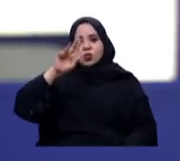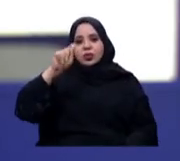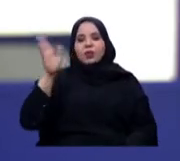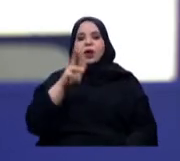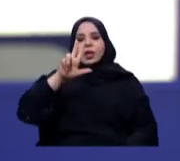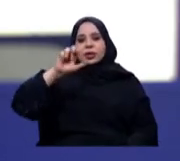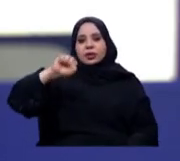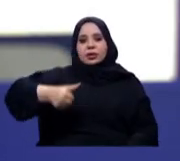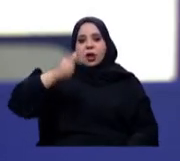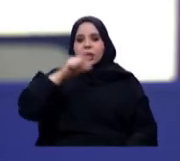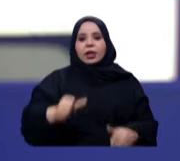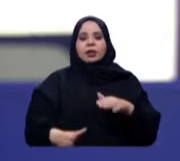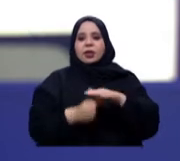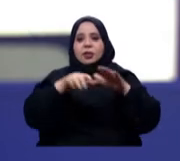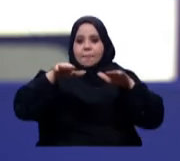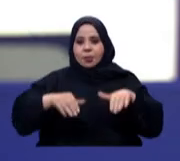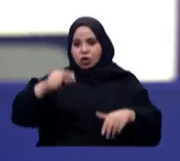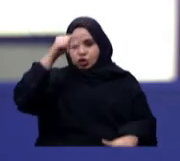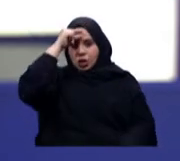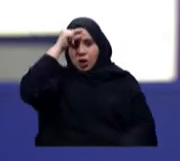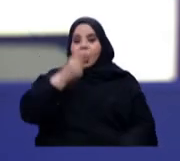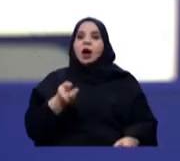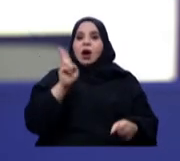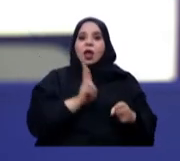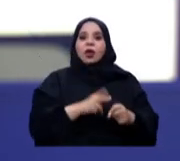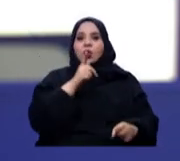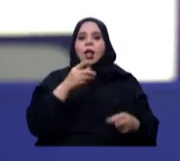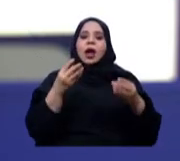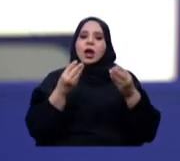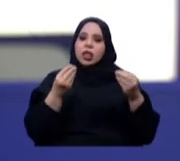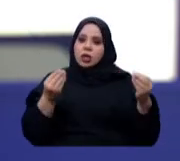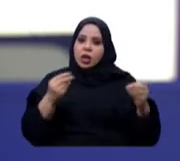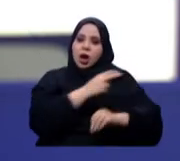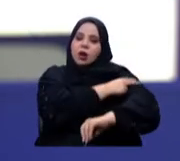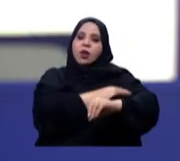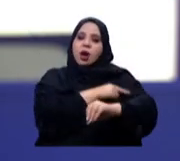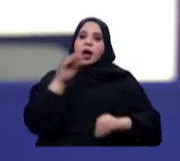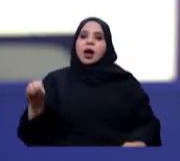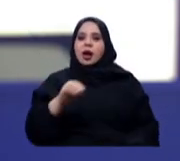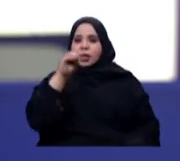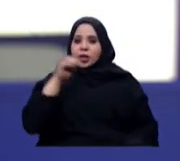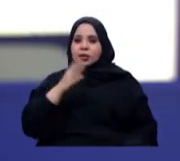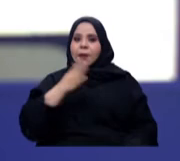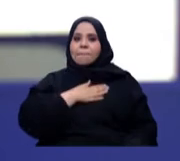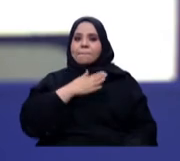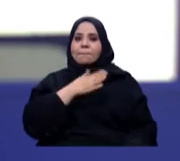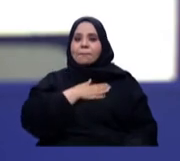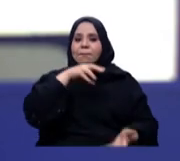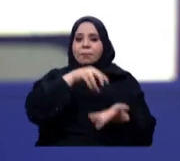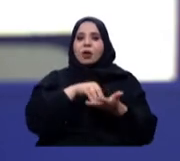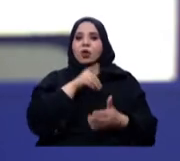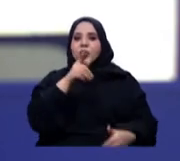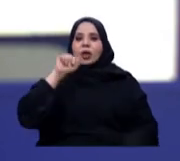يوسف بن صالح الصالح رئيس مجلس الأوقاف الجعفرية وعدد من أعضاء هيئة المواكب الحسينية ورؤساء المآتم الذين